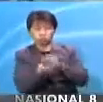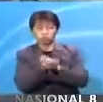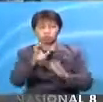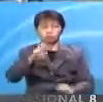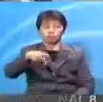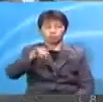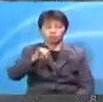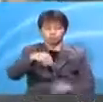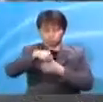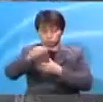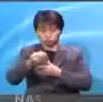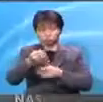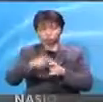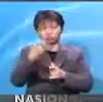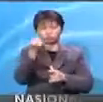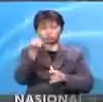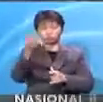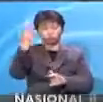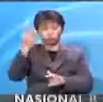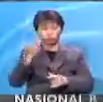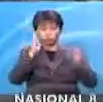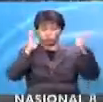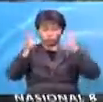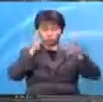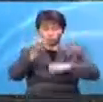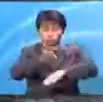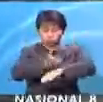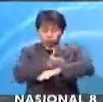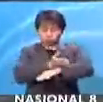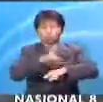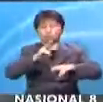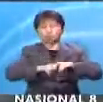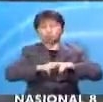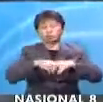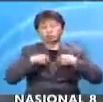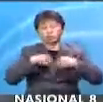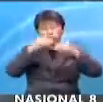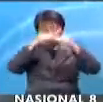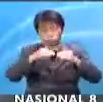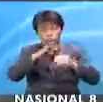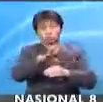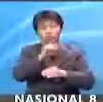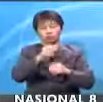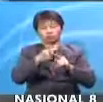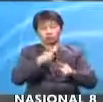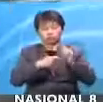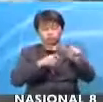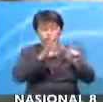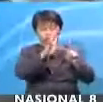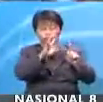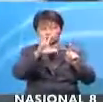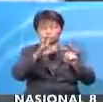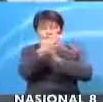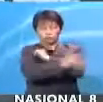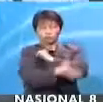yang dikeluarkan pada desain berlalu Malaysia memperbaiki kedudukan yaitu ke-50 daripada 175